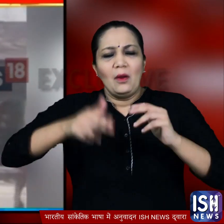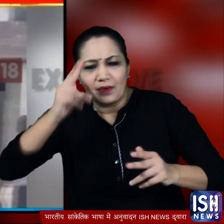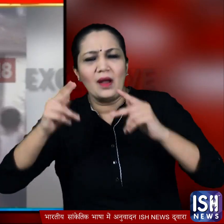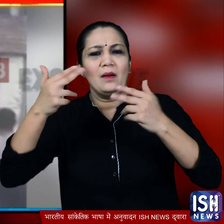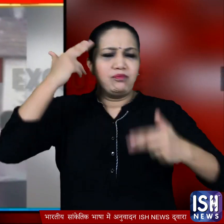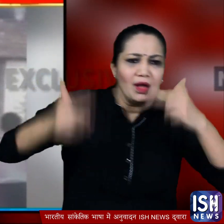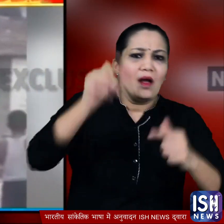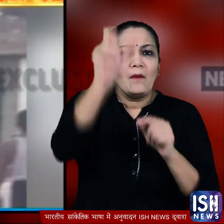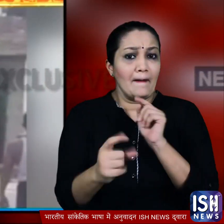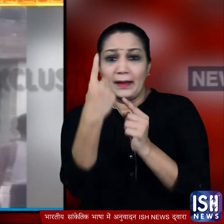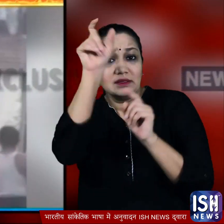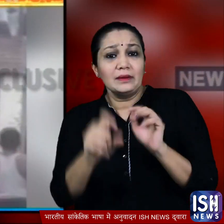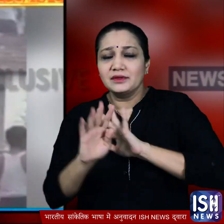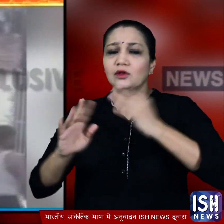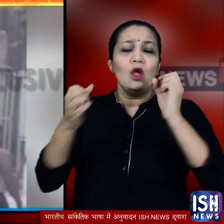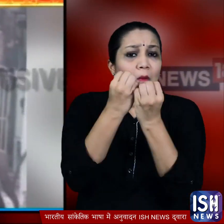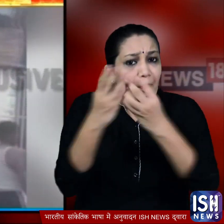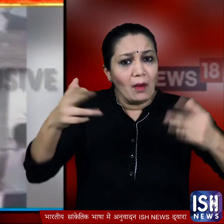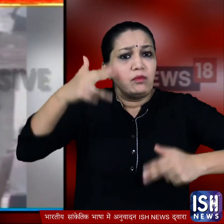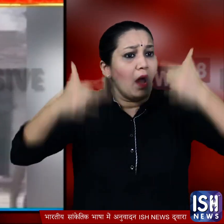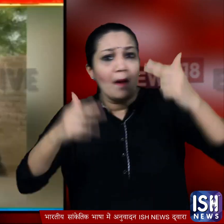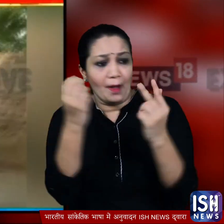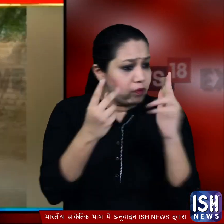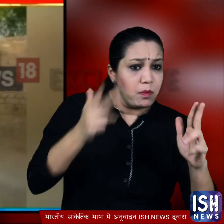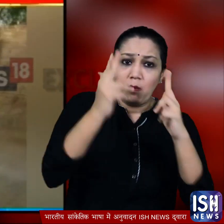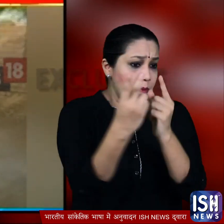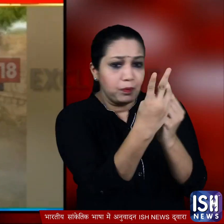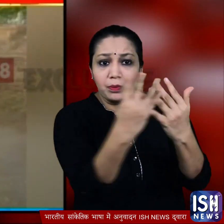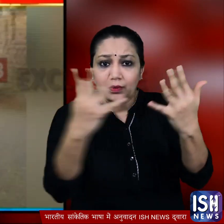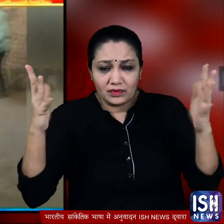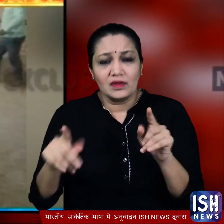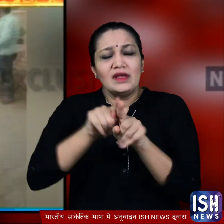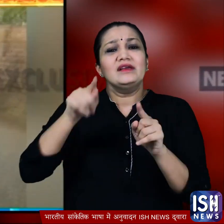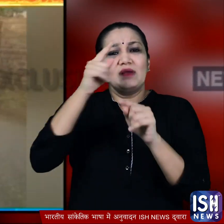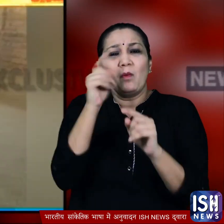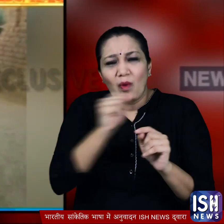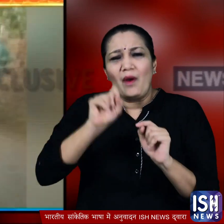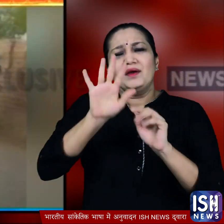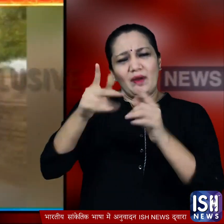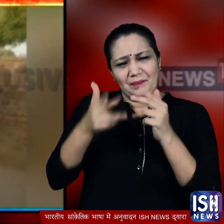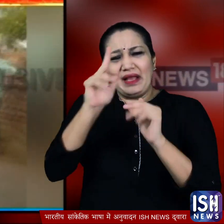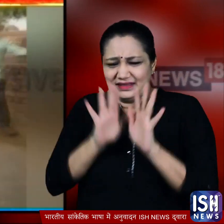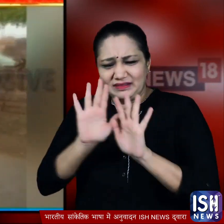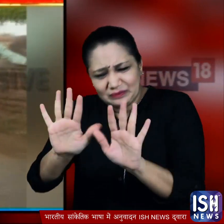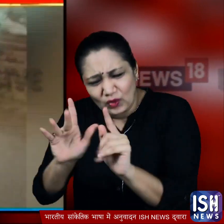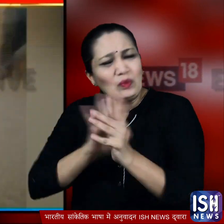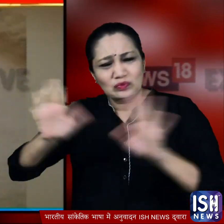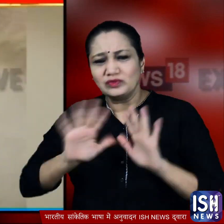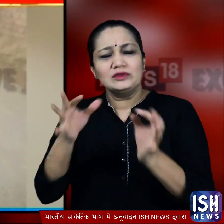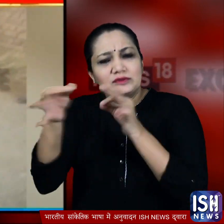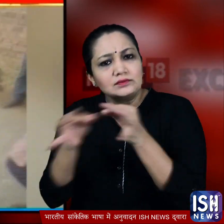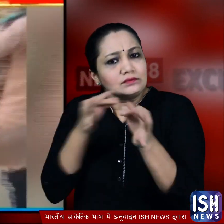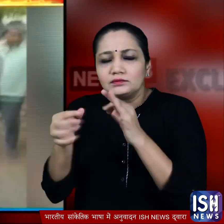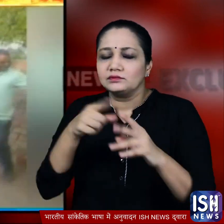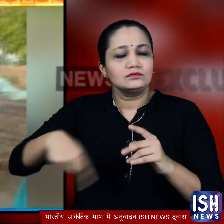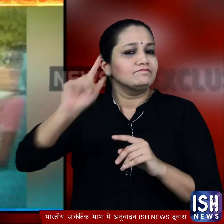बंदूक लहराने वाला भी कोई एक नहीं था, बल्कि कई लोग बंदूक थामे दिखे। बंदूक चला रहे एक आदमी को एक बुजुर्ग महिला रोकने की कोशिश भी करती दिखी, लेकिन